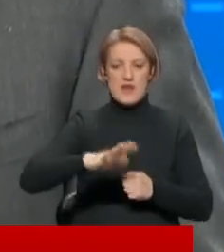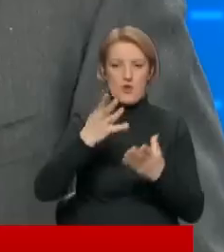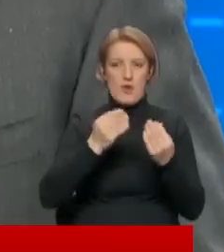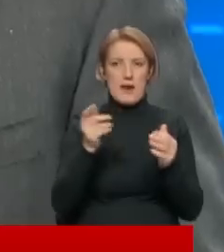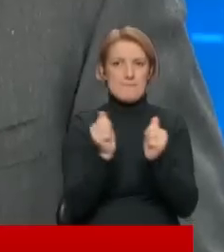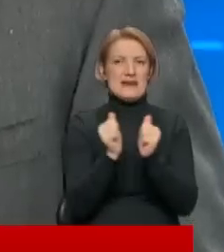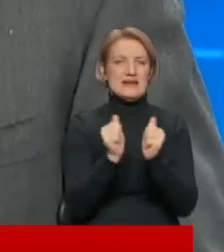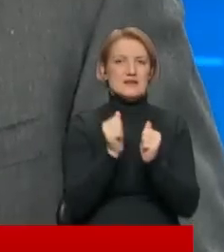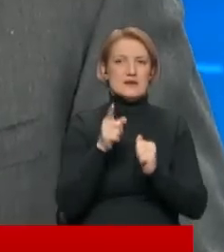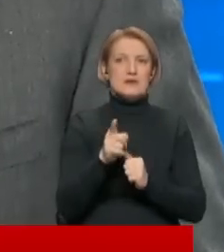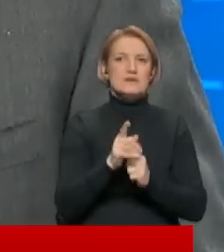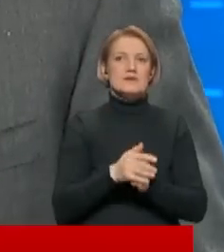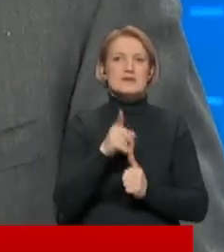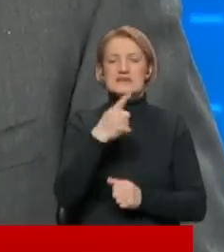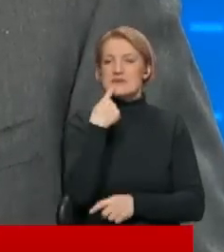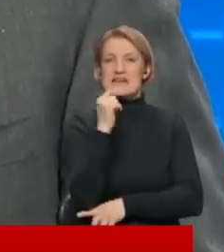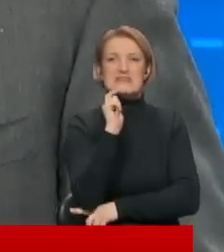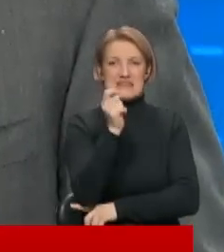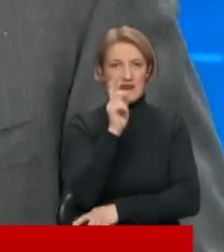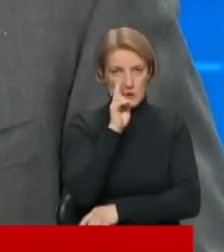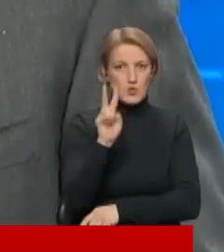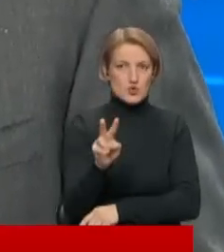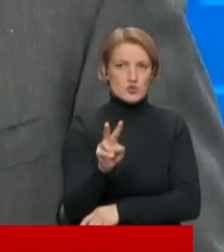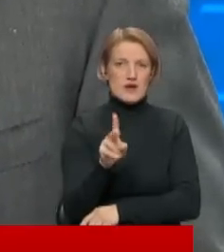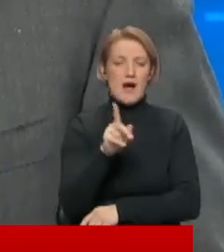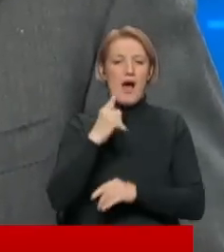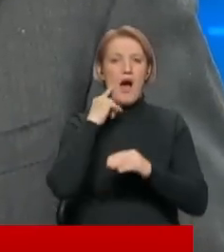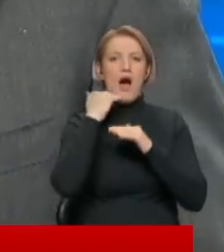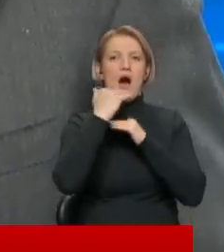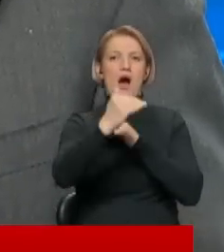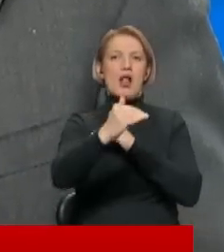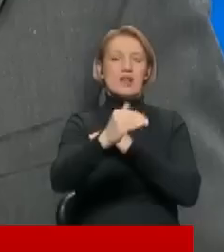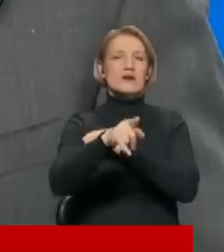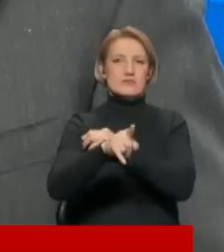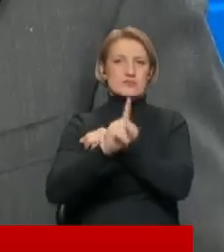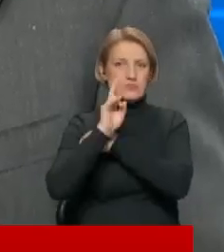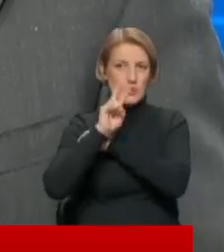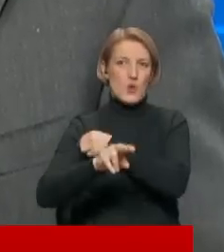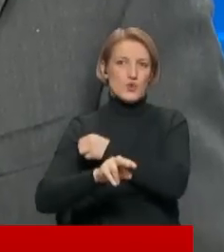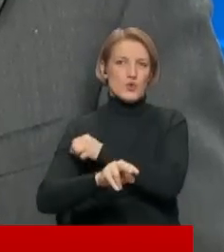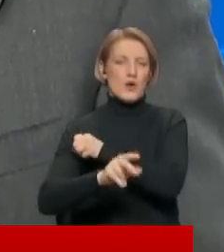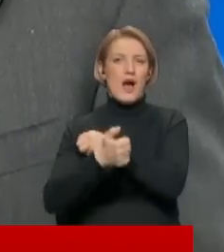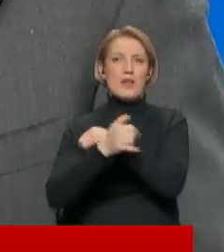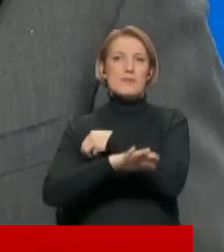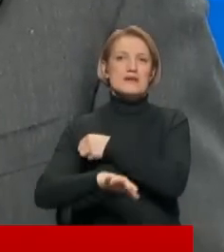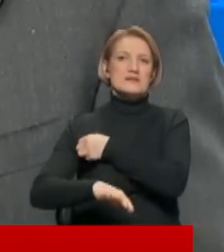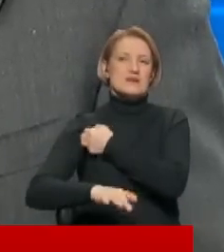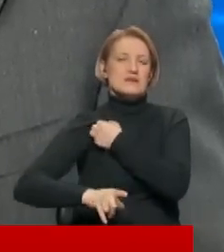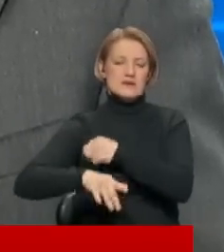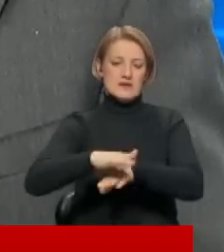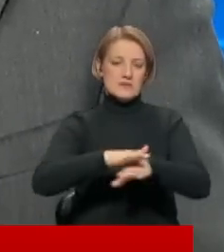odur Milletin hakkını gördünüz mü mesela halk bu mağduriyeti gördü ve altılın masaya